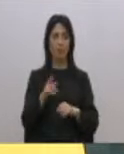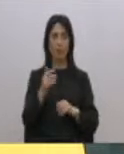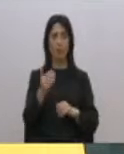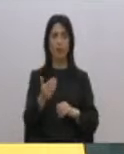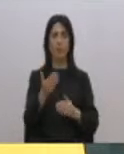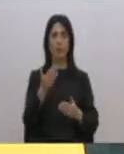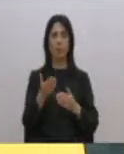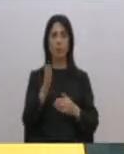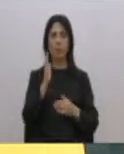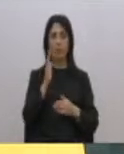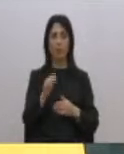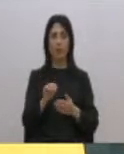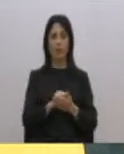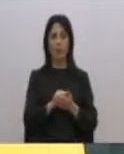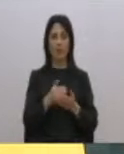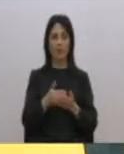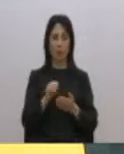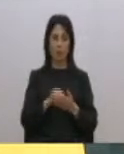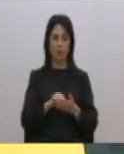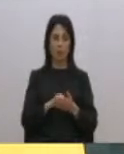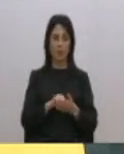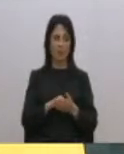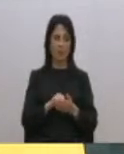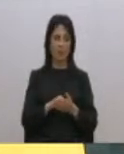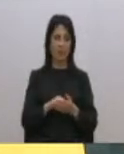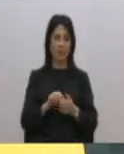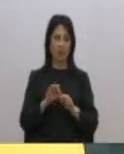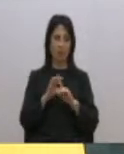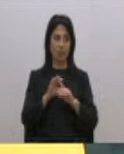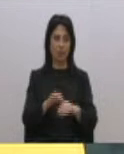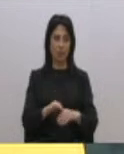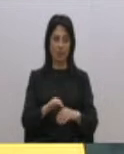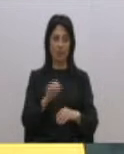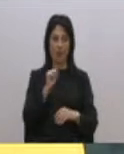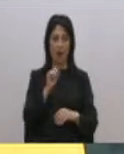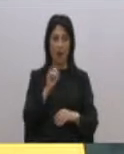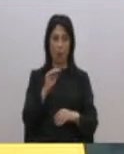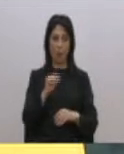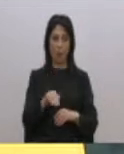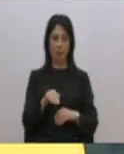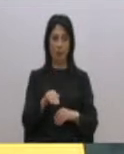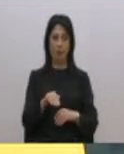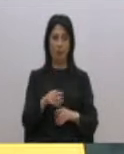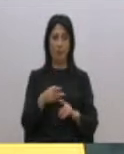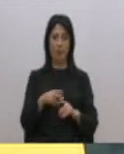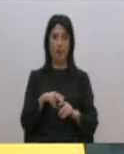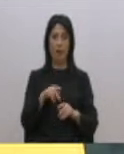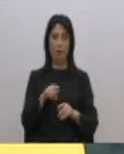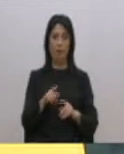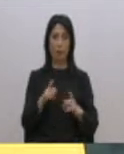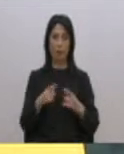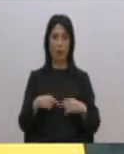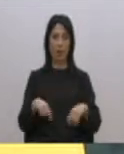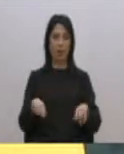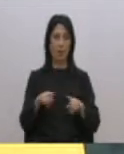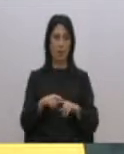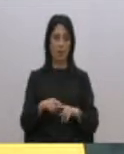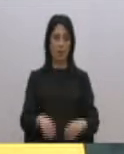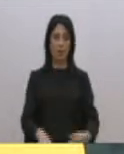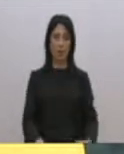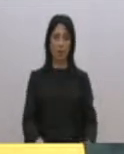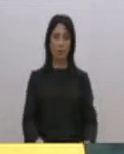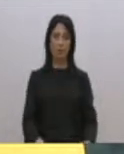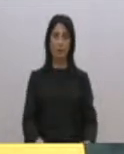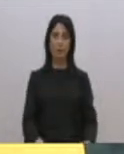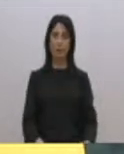თუ ექნება დასაბუთებული მიზეზი ჩაატაროს აუდიტი ამ ორგანიზაციაში.